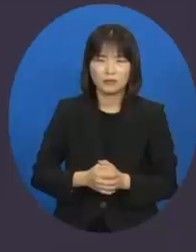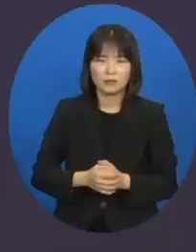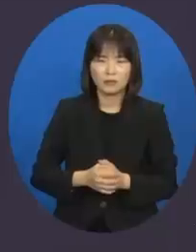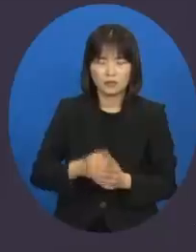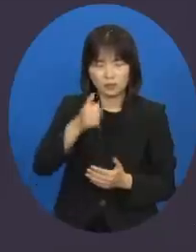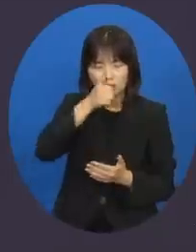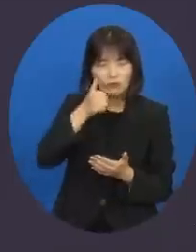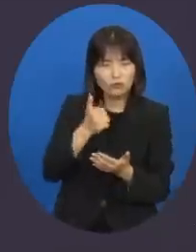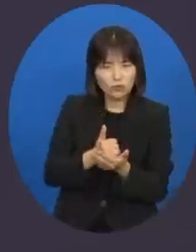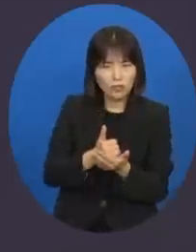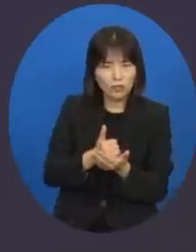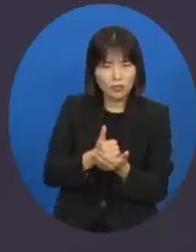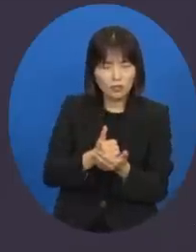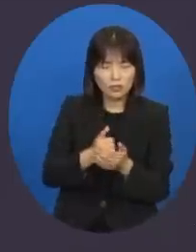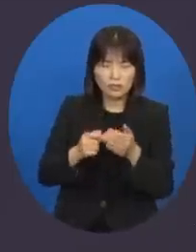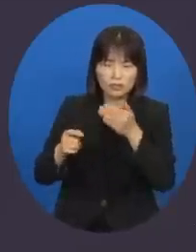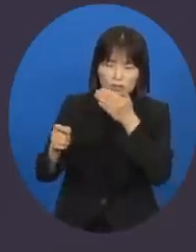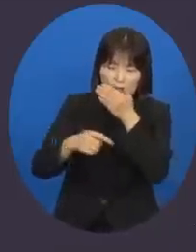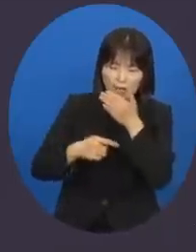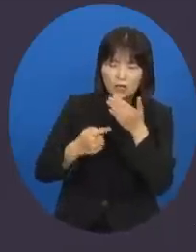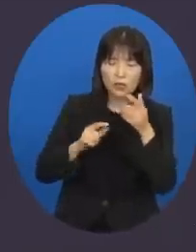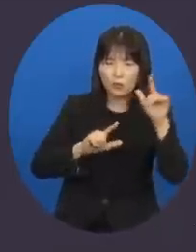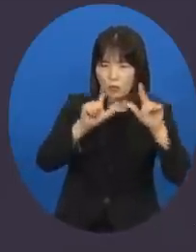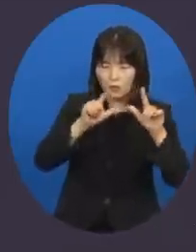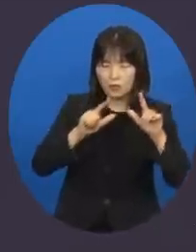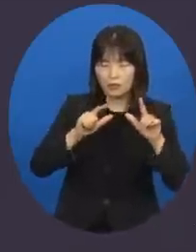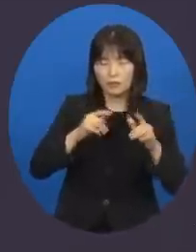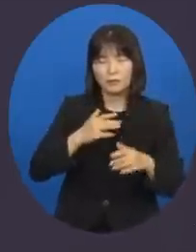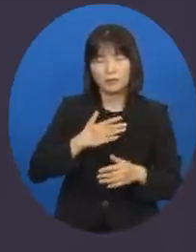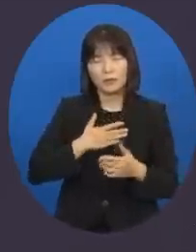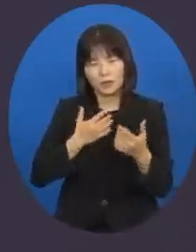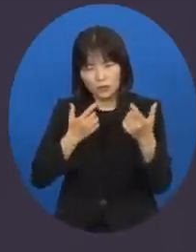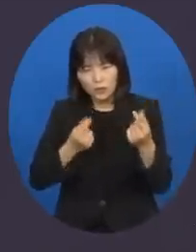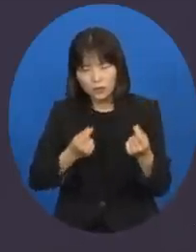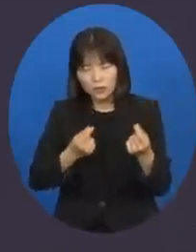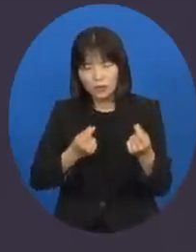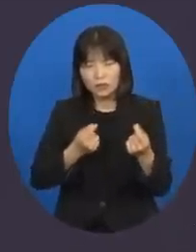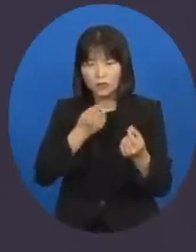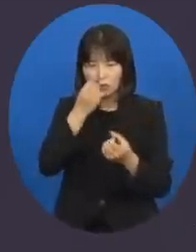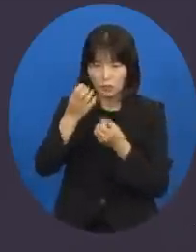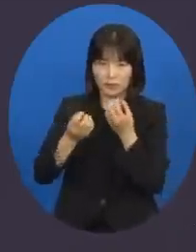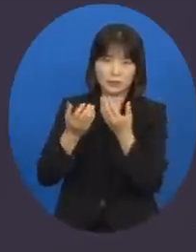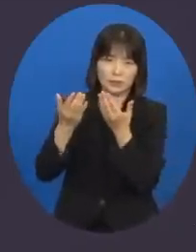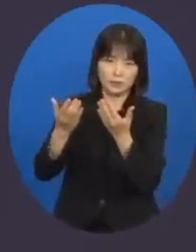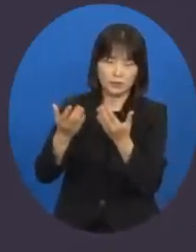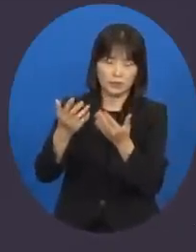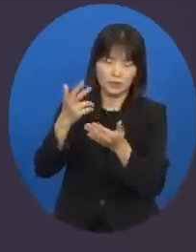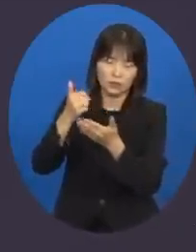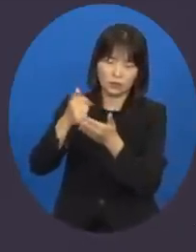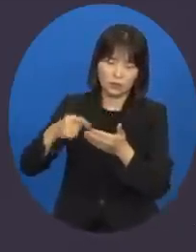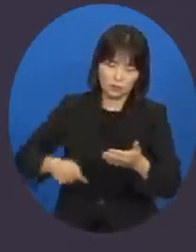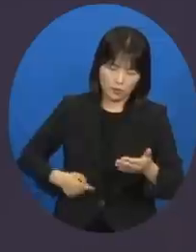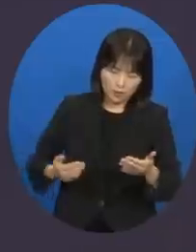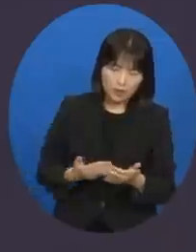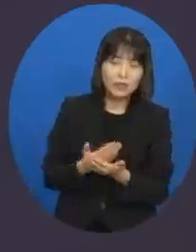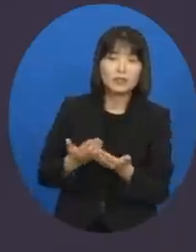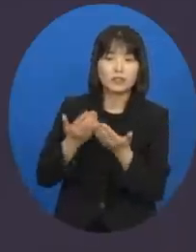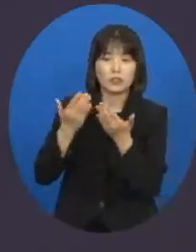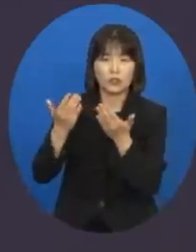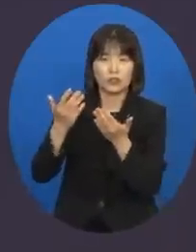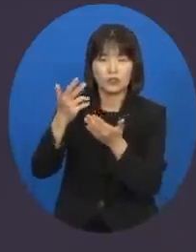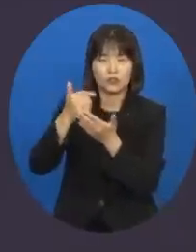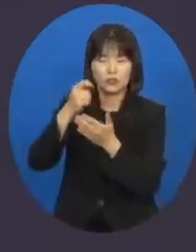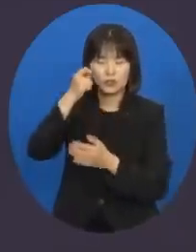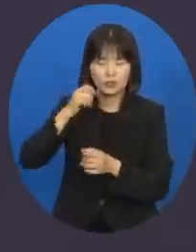그 강도의 모습이 바로 저였음을 이 시간 고백합니다. 주님 회개하오니 주여